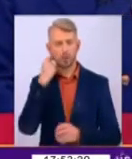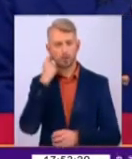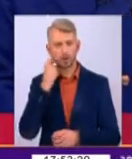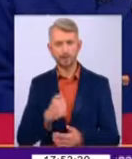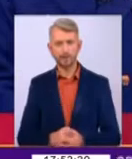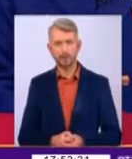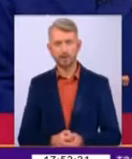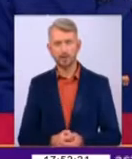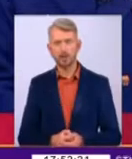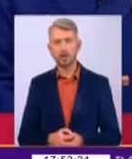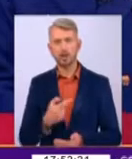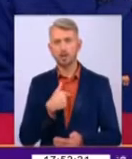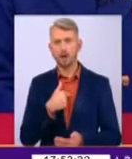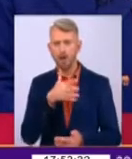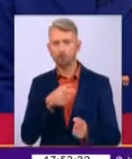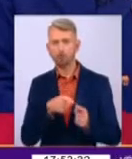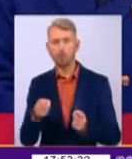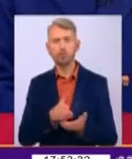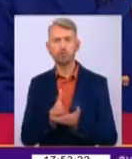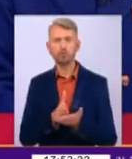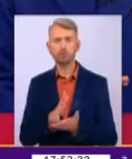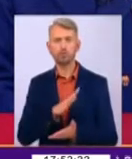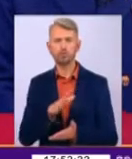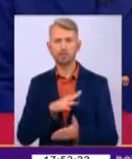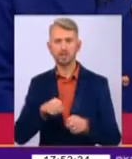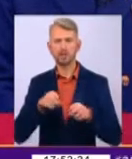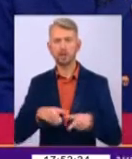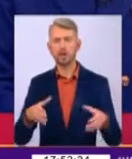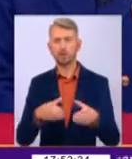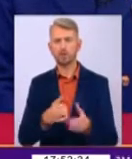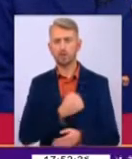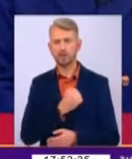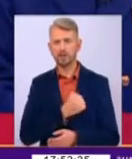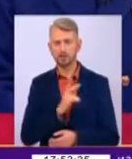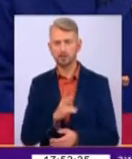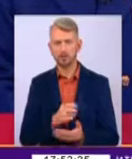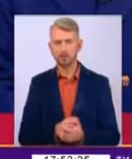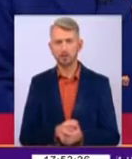Я строкову службу служив у центральній групі військ.